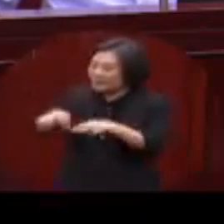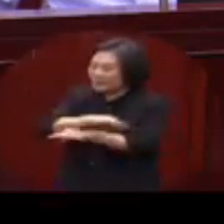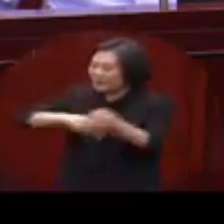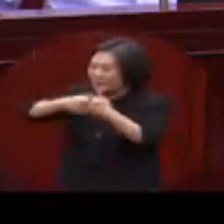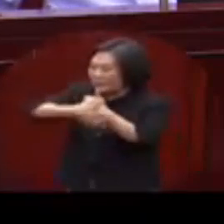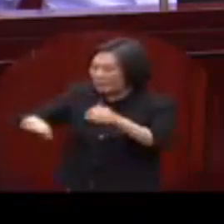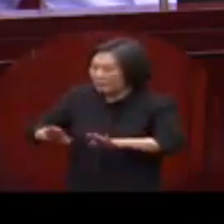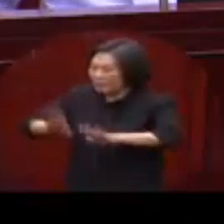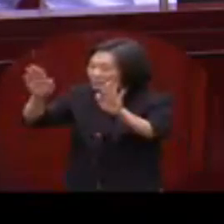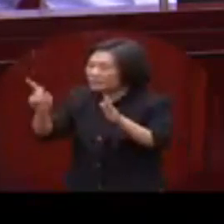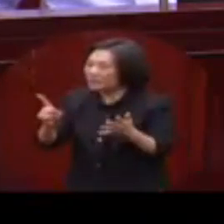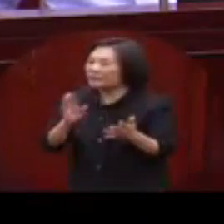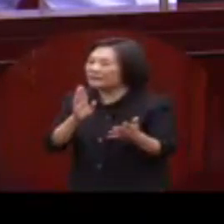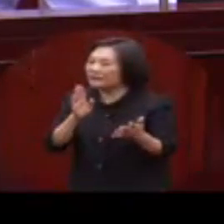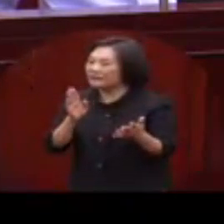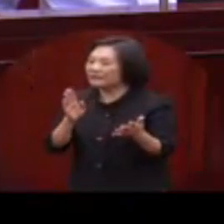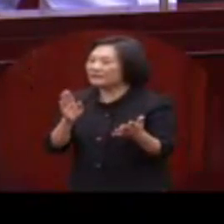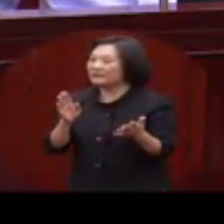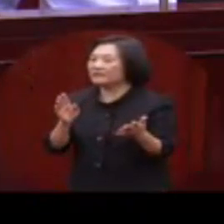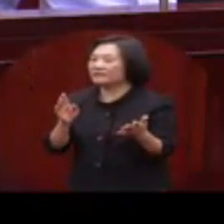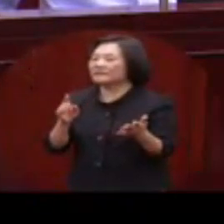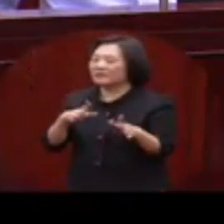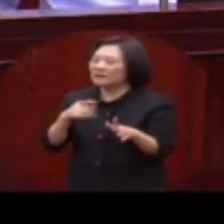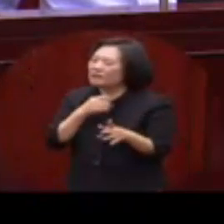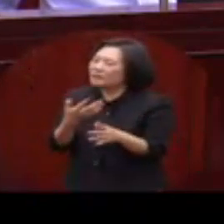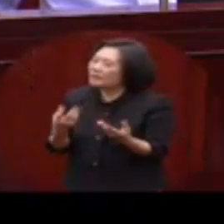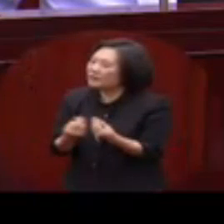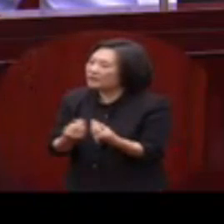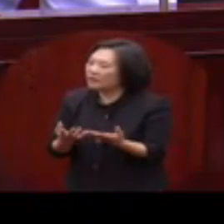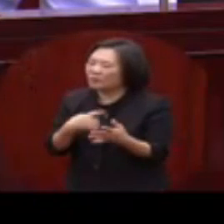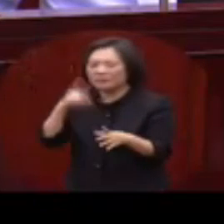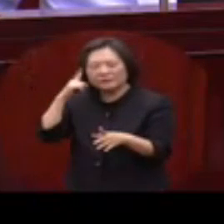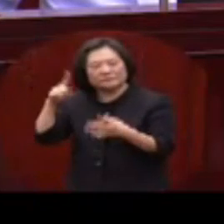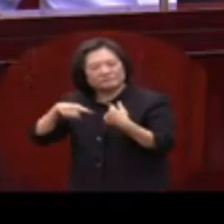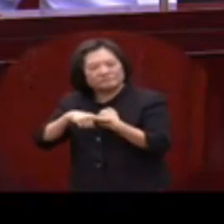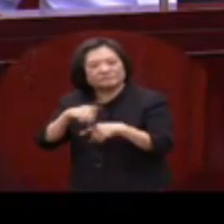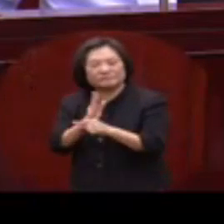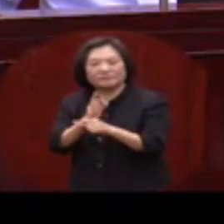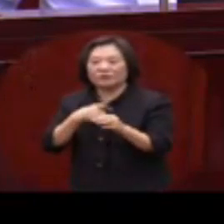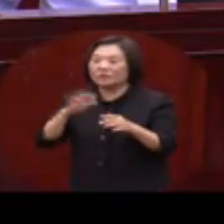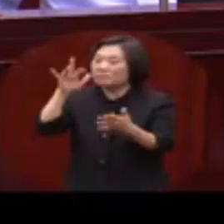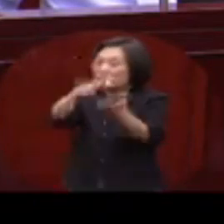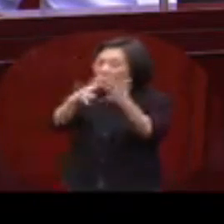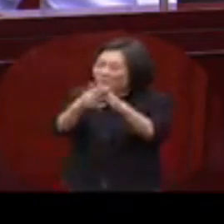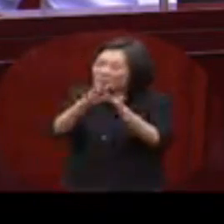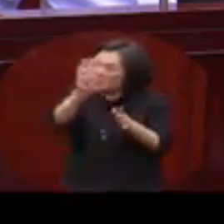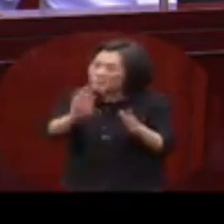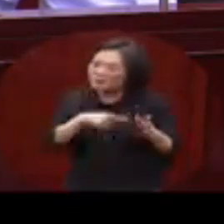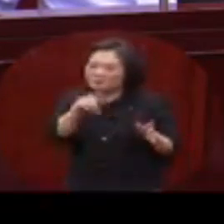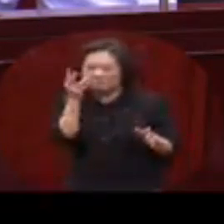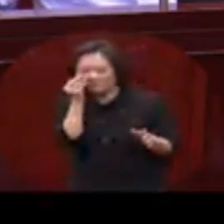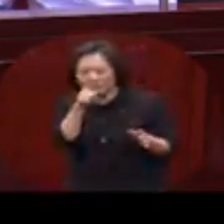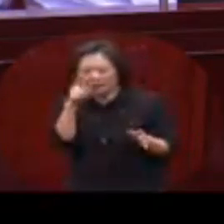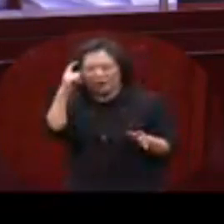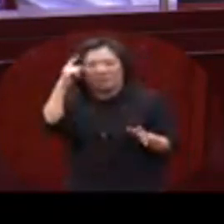会发展的是 Biotech， 那至于怎么做，你知道坦白讲我们还在思考，所以我们这次有去波士顿去看一看，我想应该会给我们一些启